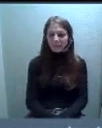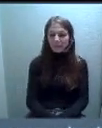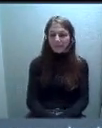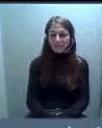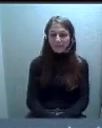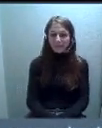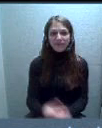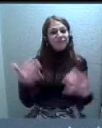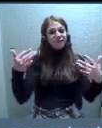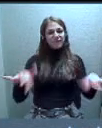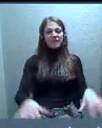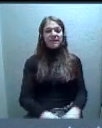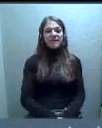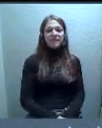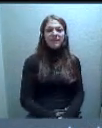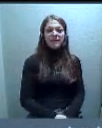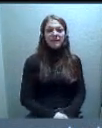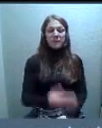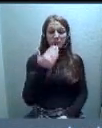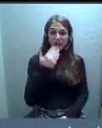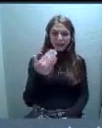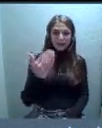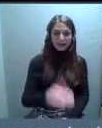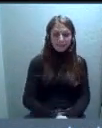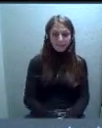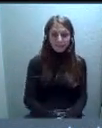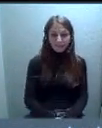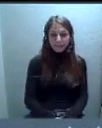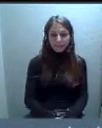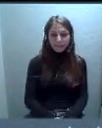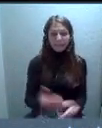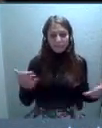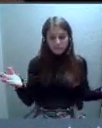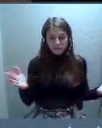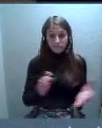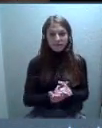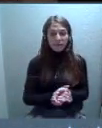Eh bien, c'est fait. Merci. Voilà. J'ai demandé au jury...